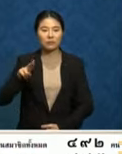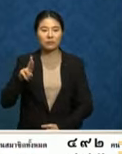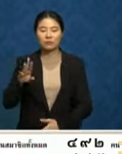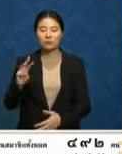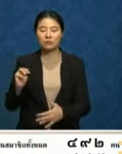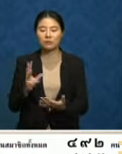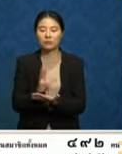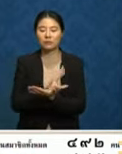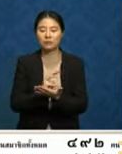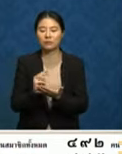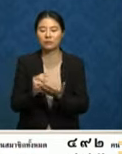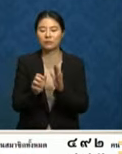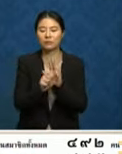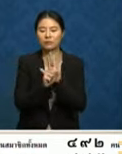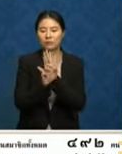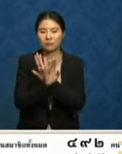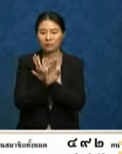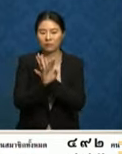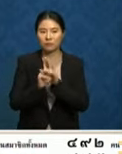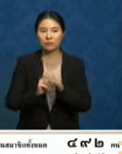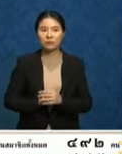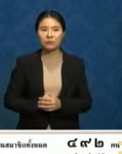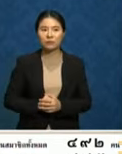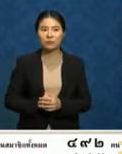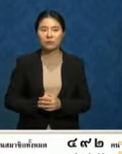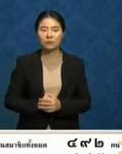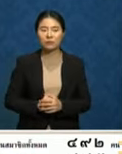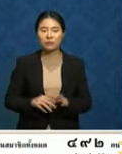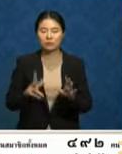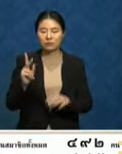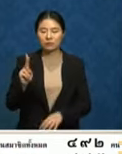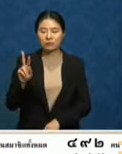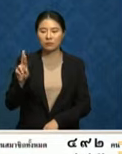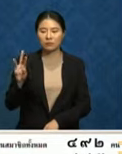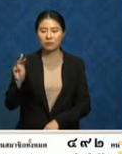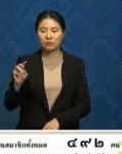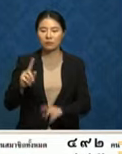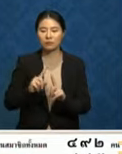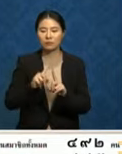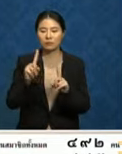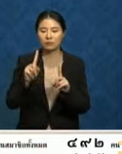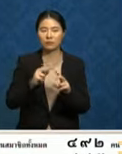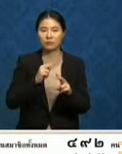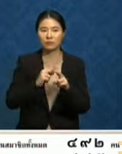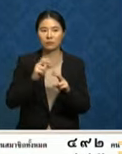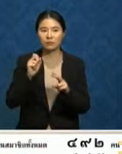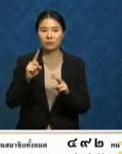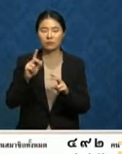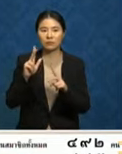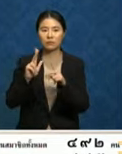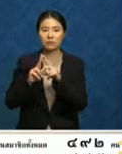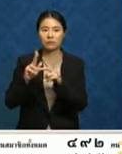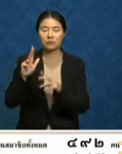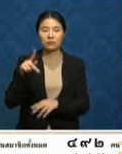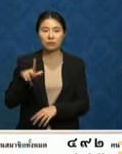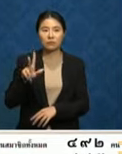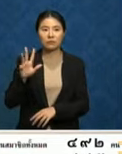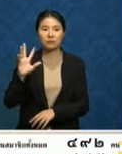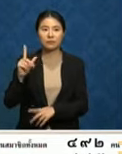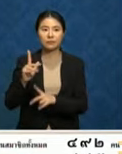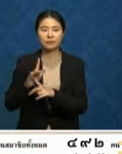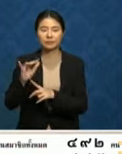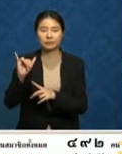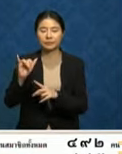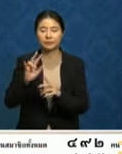มหาวิทยาลัยอุบลราชธานีพ.ศสัดสวนคณะรัฐมนตรีครับ 1นายศุภชัยใจสมุทร2